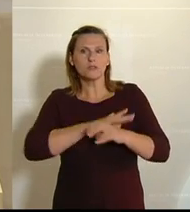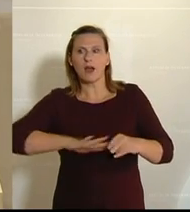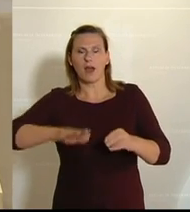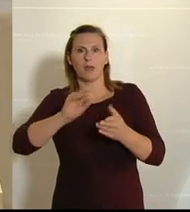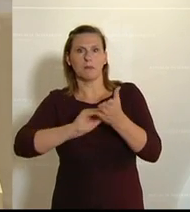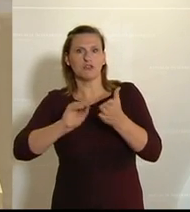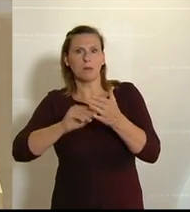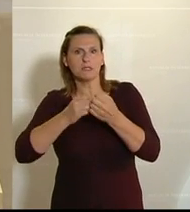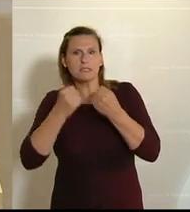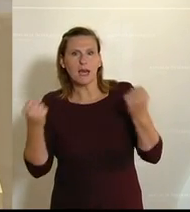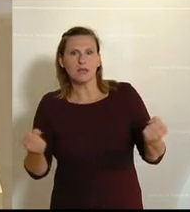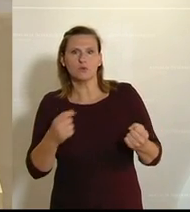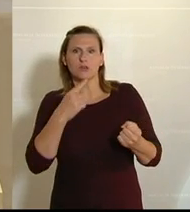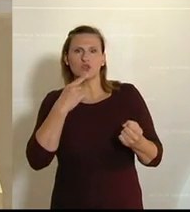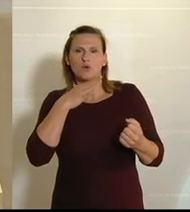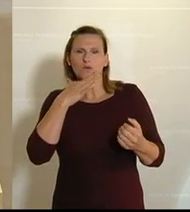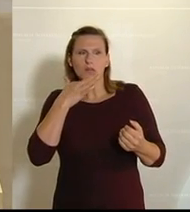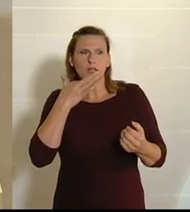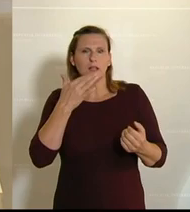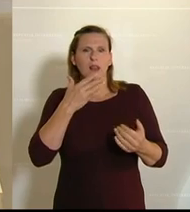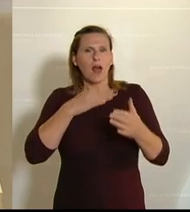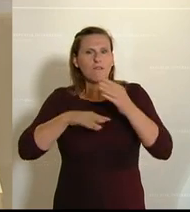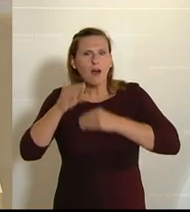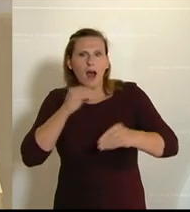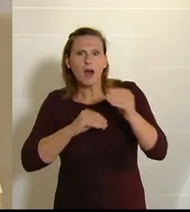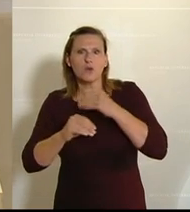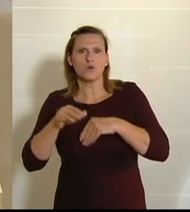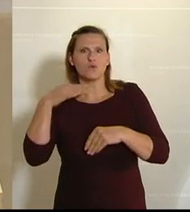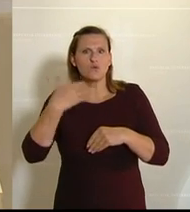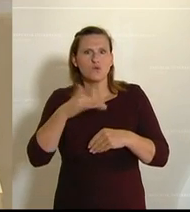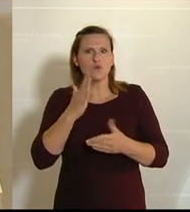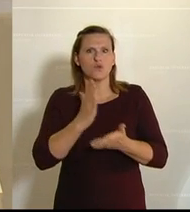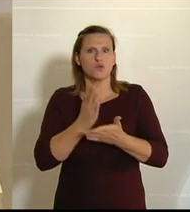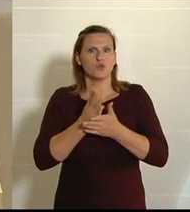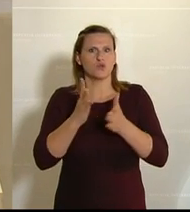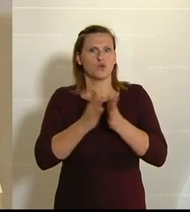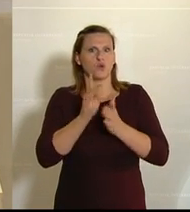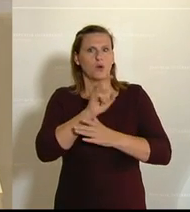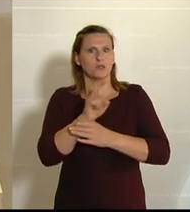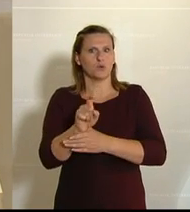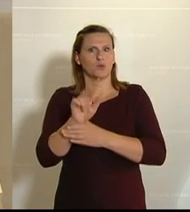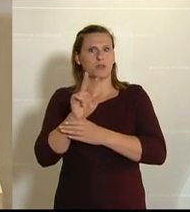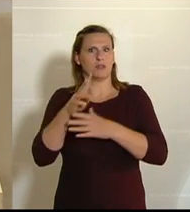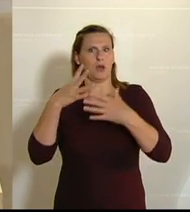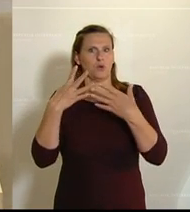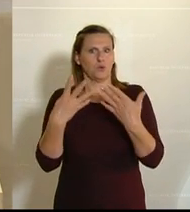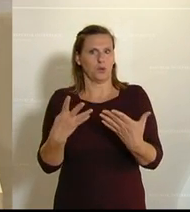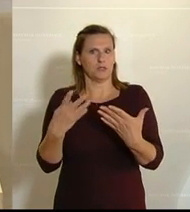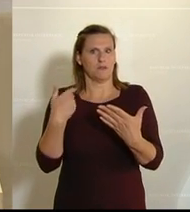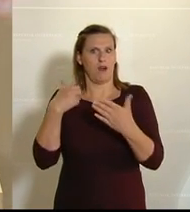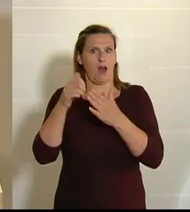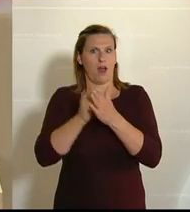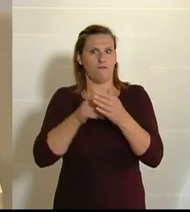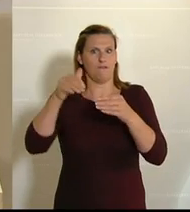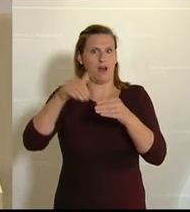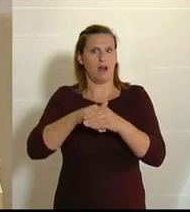beschrieben, mit einer extrem langjährigen Erfahrung, schon 1993 bei Rudolf Scholten angefangen.